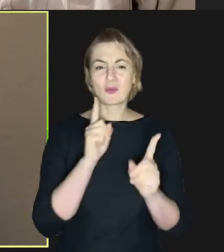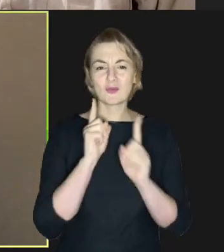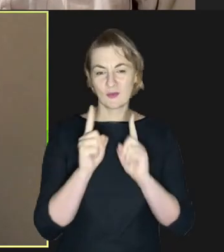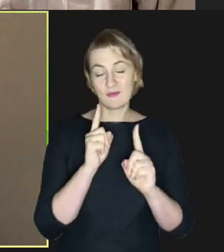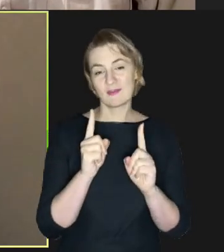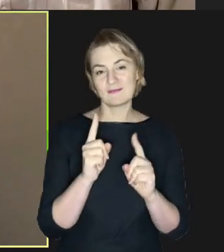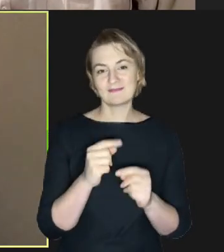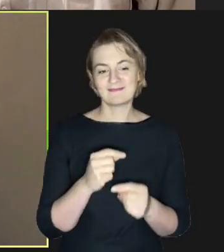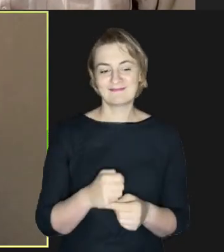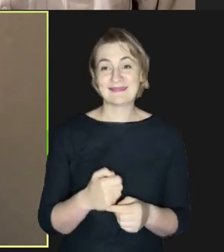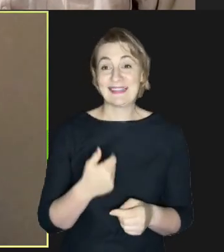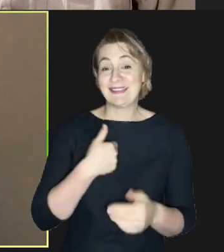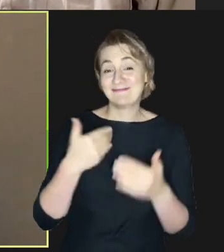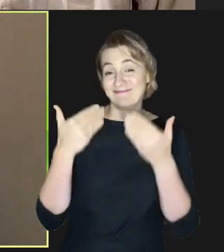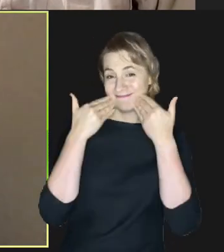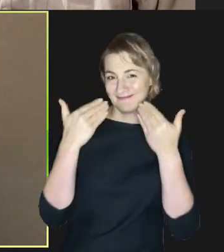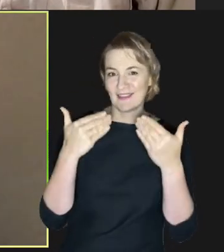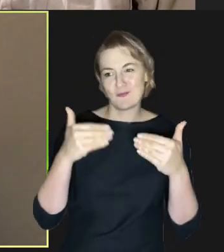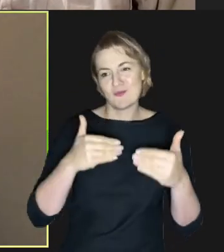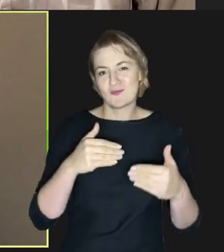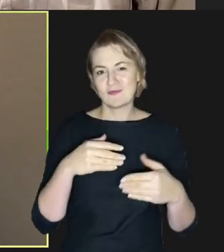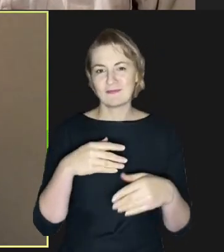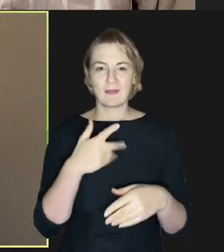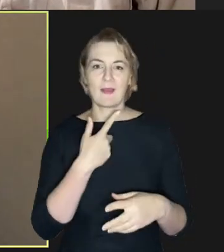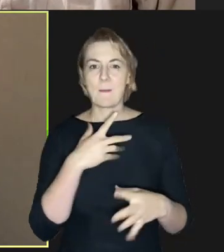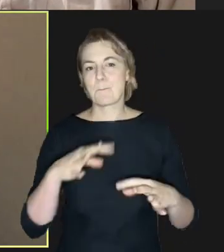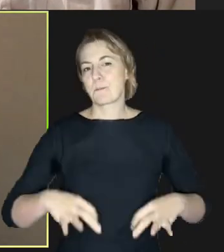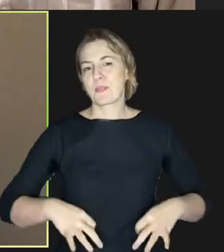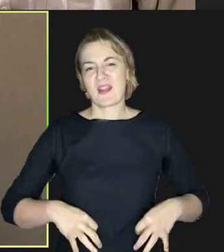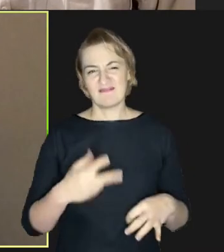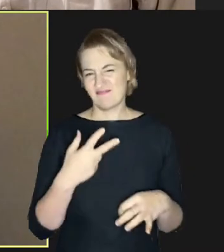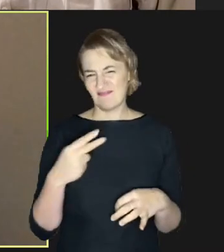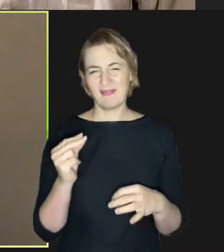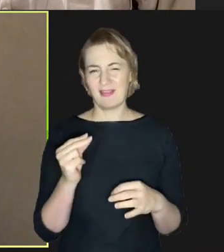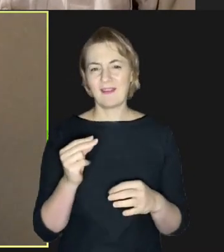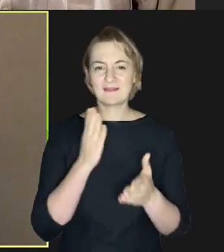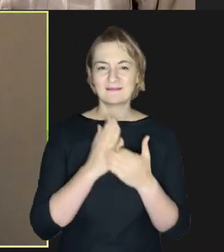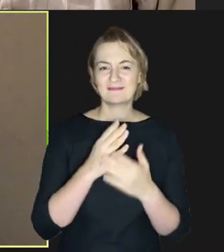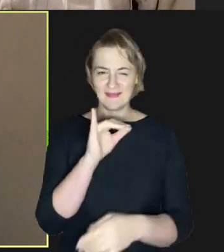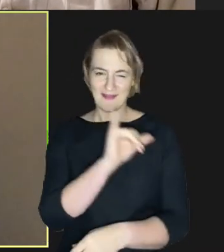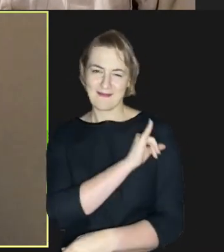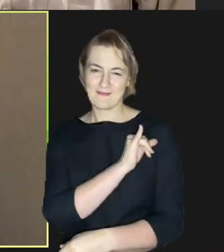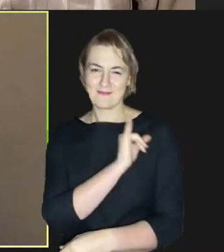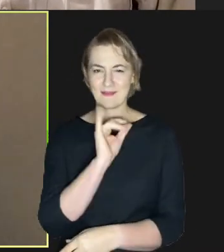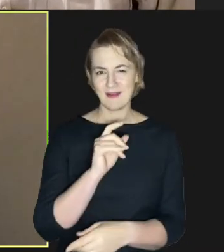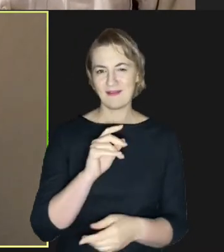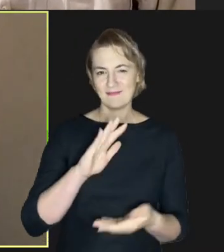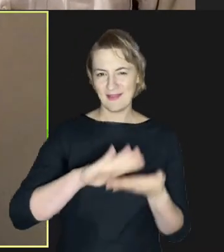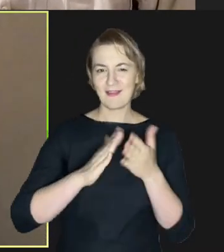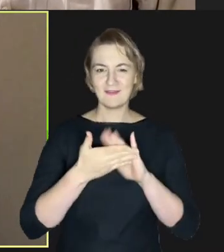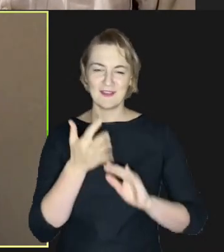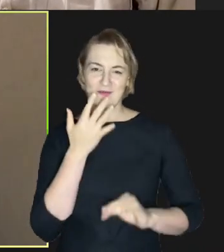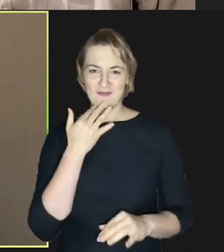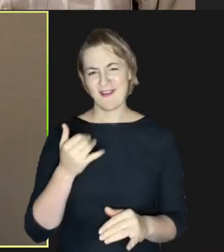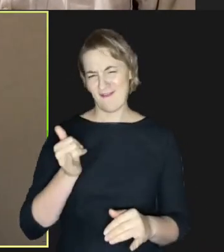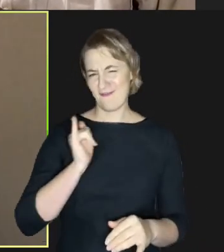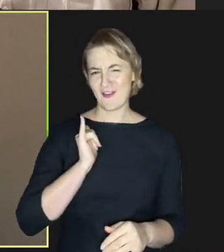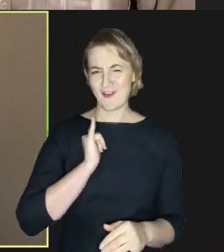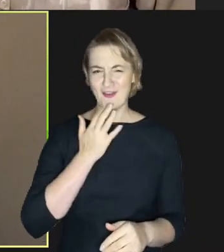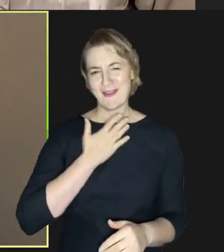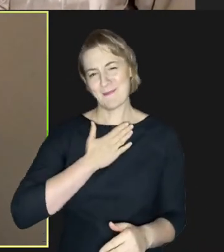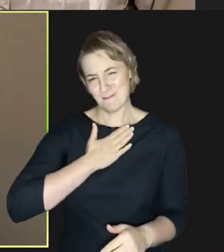będę bardzo wdzięczny, jeśli będziemy mogli przejść na ty. Z Ryśkiem jestem na ty. To będzie jakoś nam zgrabniej, wygodniej i tak